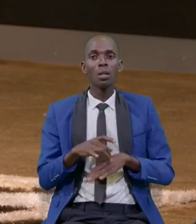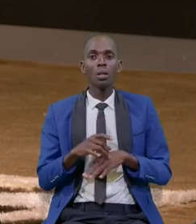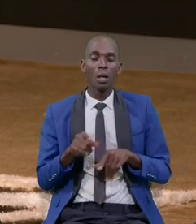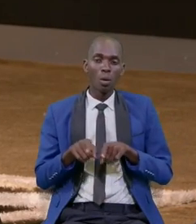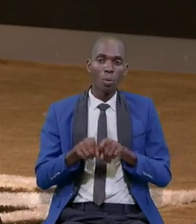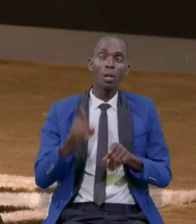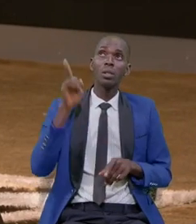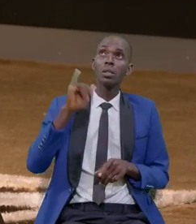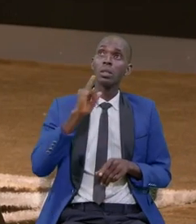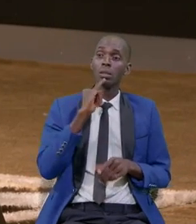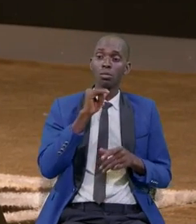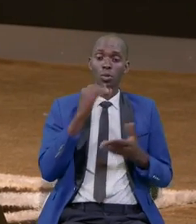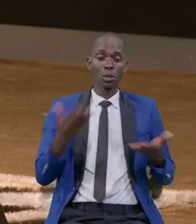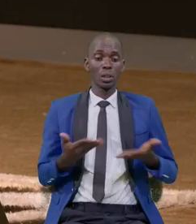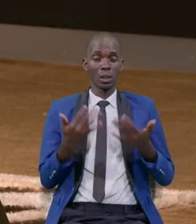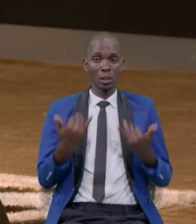Comme il était